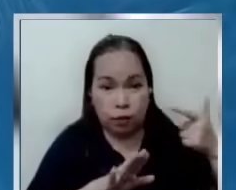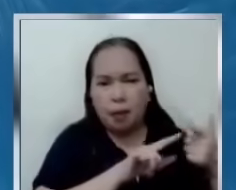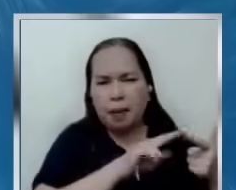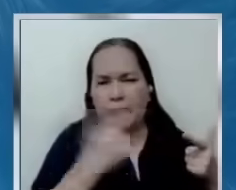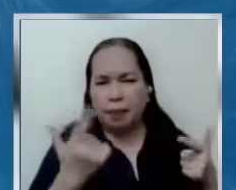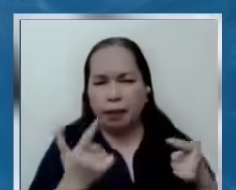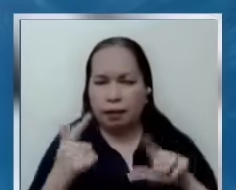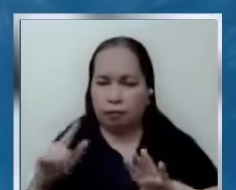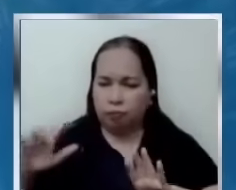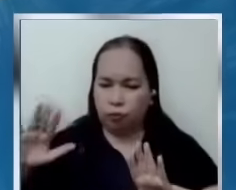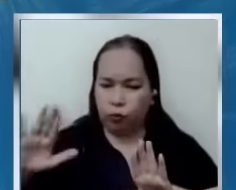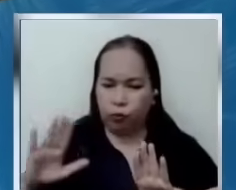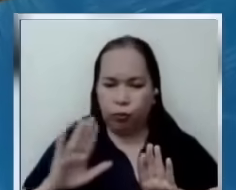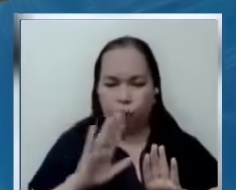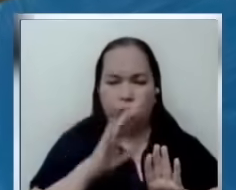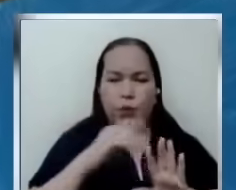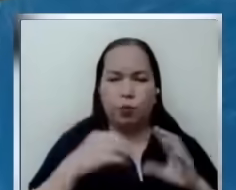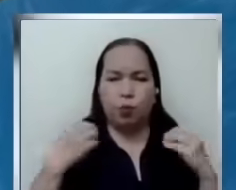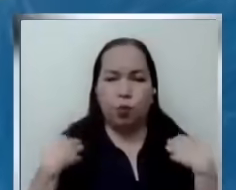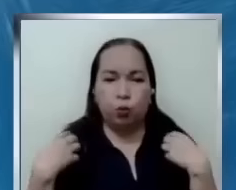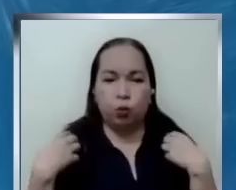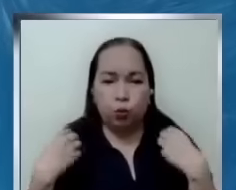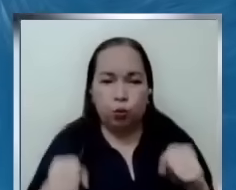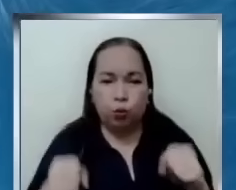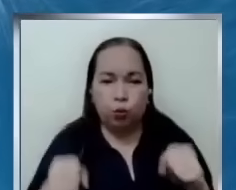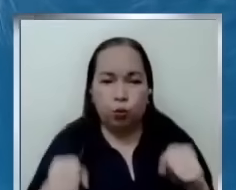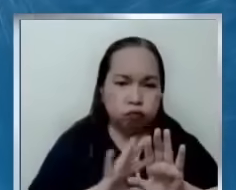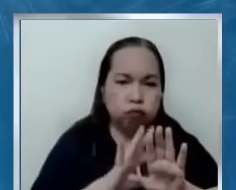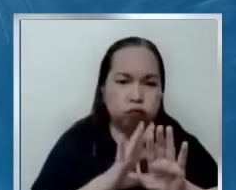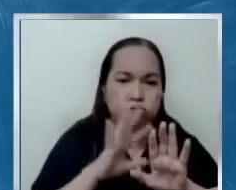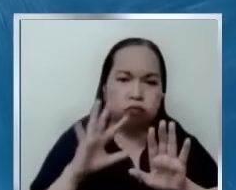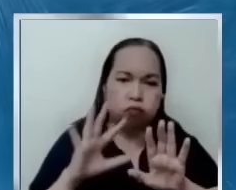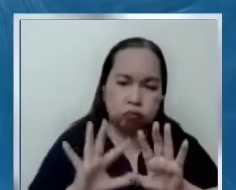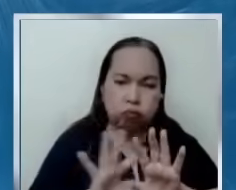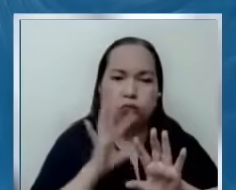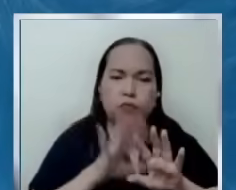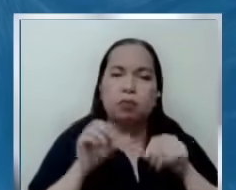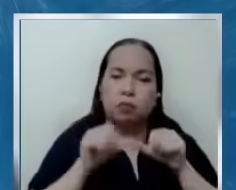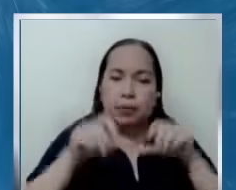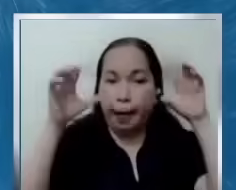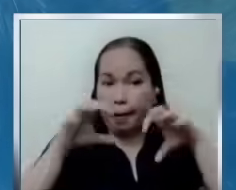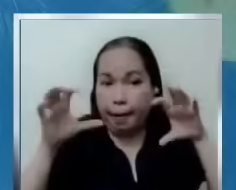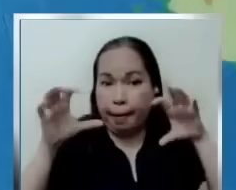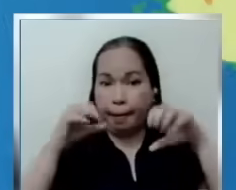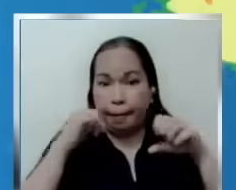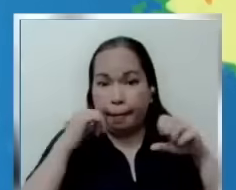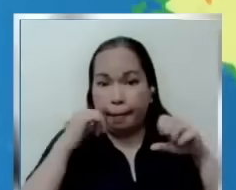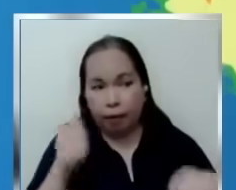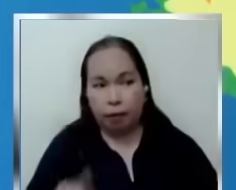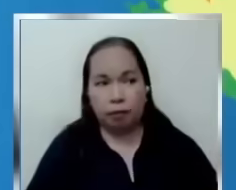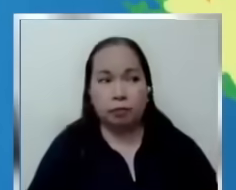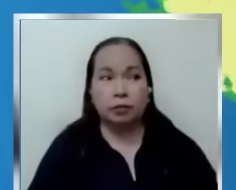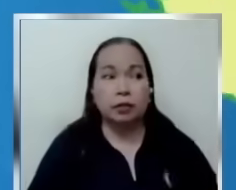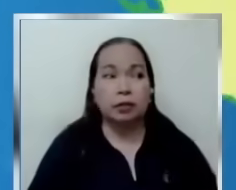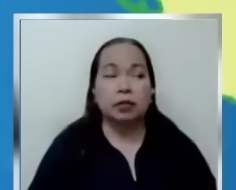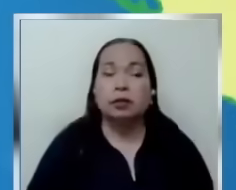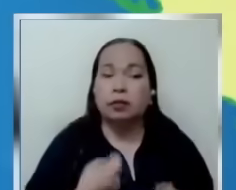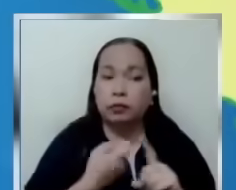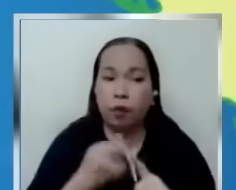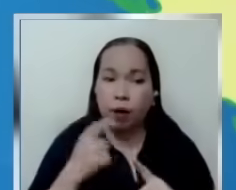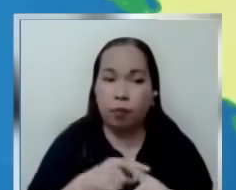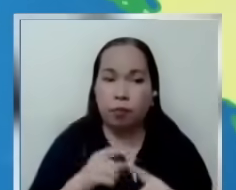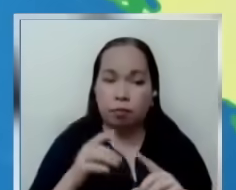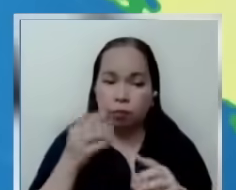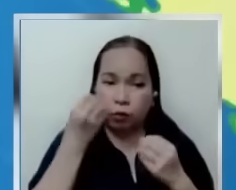habagat sa kaya magpapatuloy ho ang pag-ulan sa ilang bahagi ng bansa sa mga susunod na araw. Base sa datos ng Metro Weather, umaga pa lang